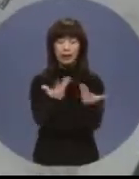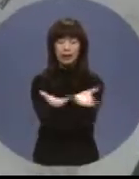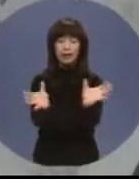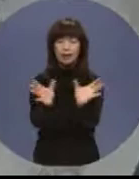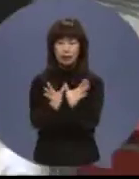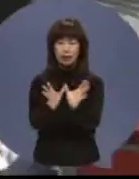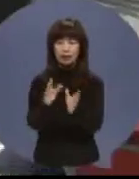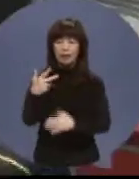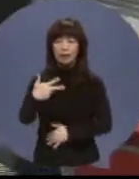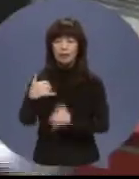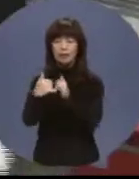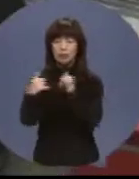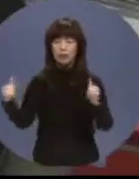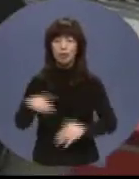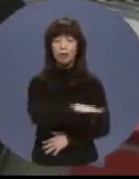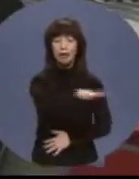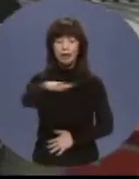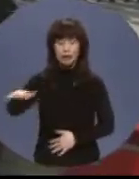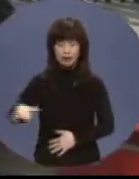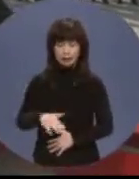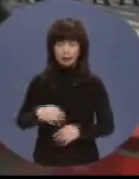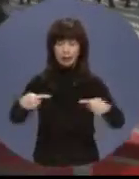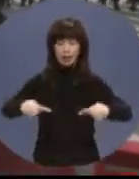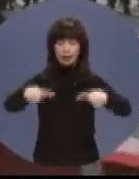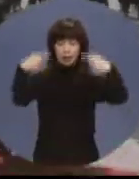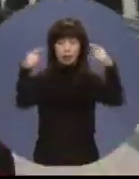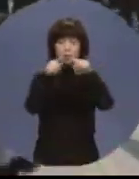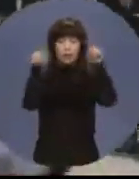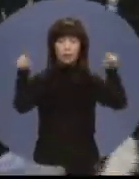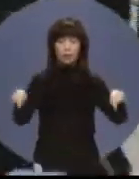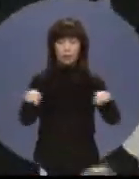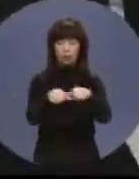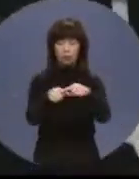の方に表彰状や感謝状の授与。